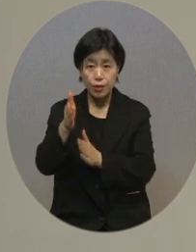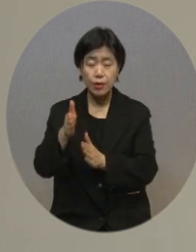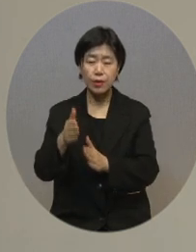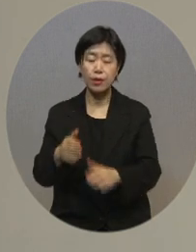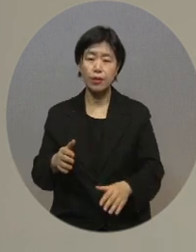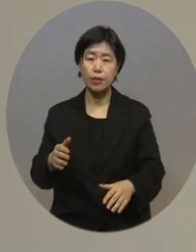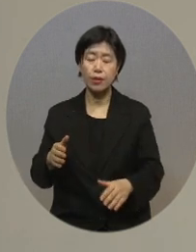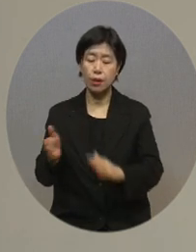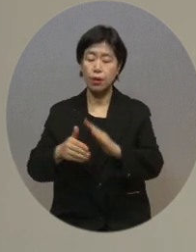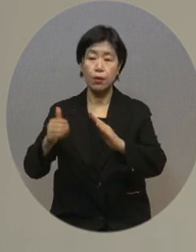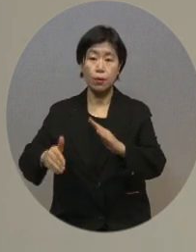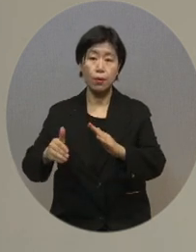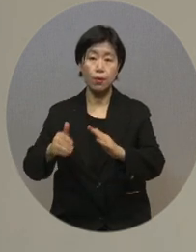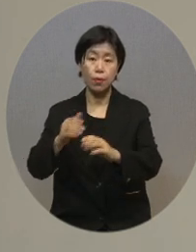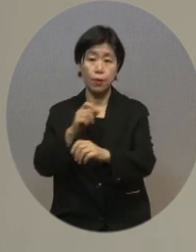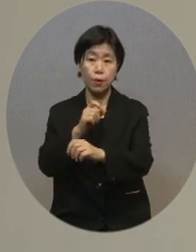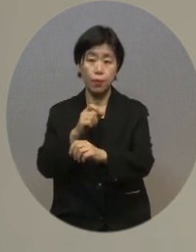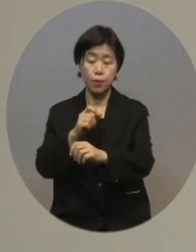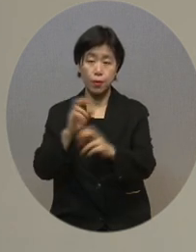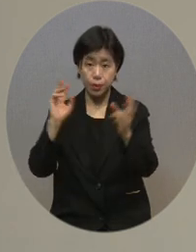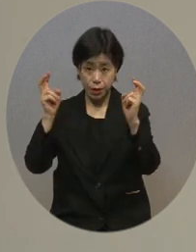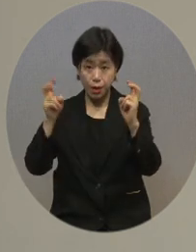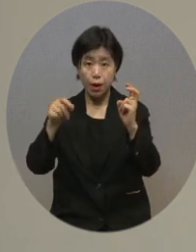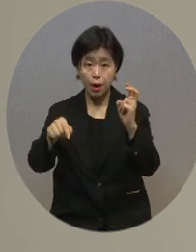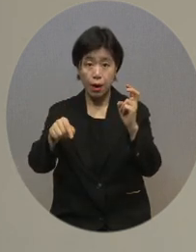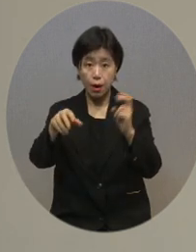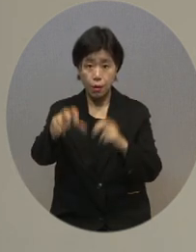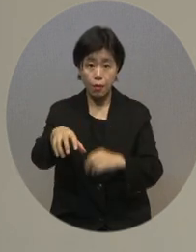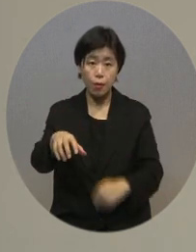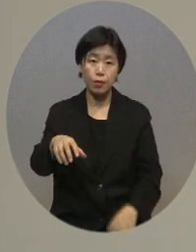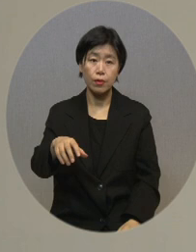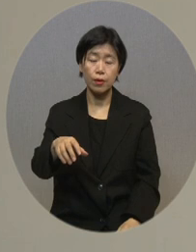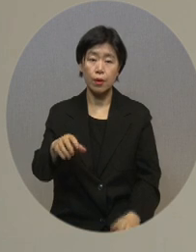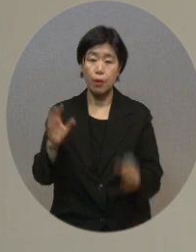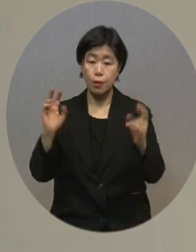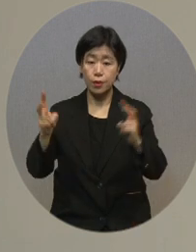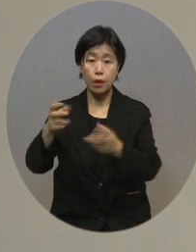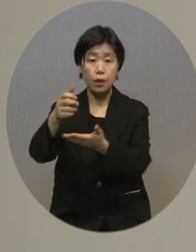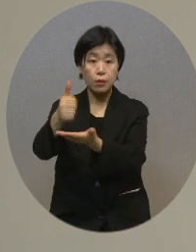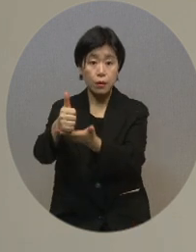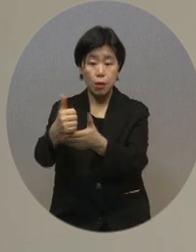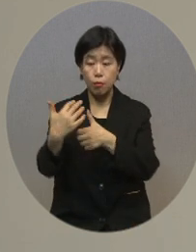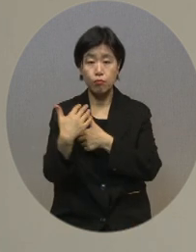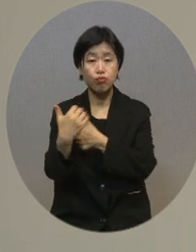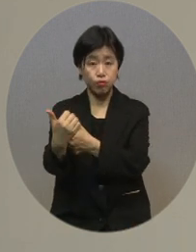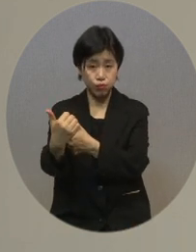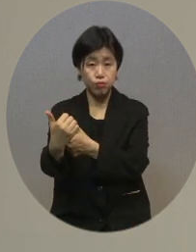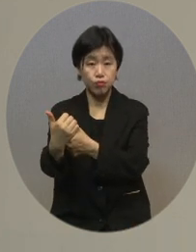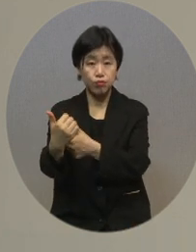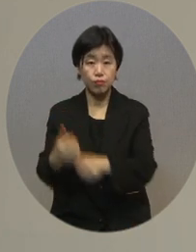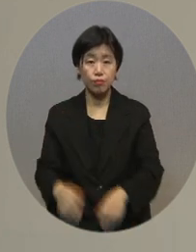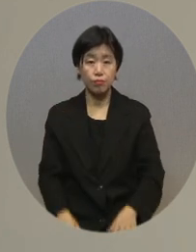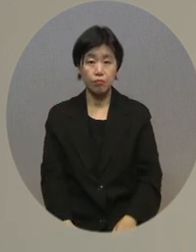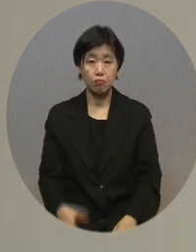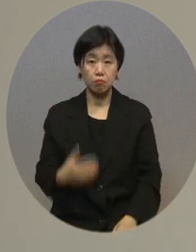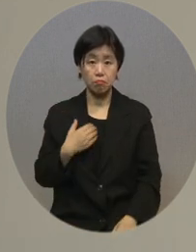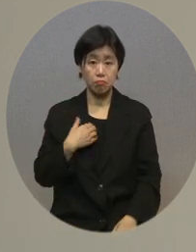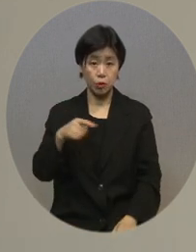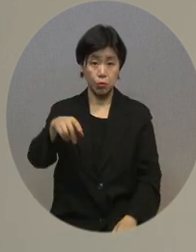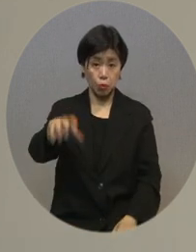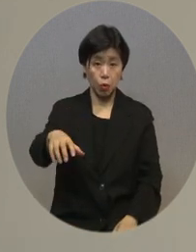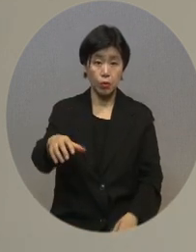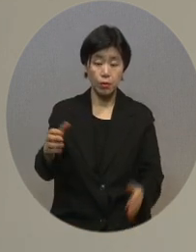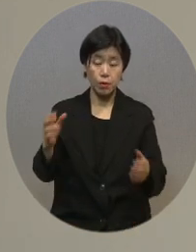사장 자리로 와서 좀 일해 주십사 하는 제안이 있었고 거기 용인도시공사